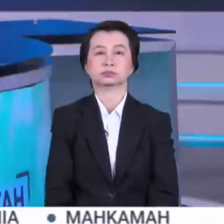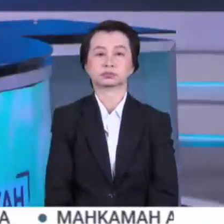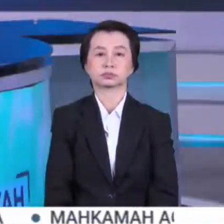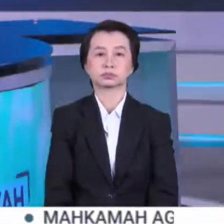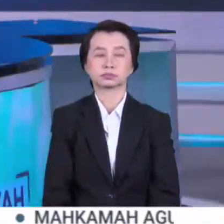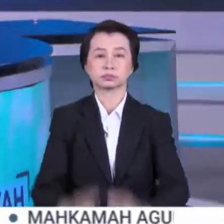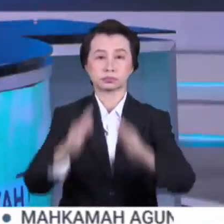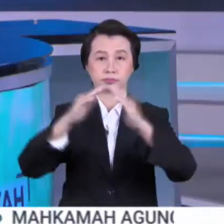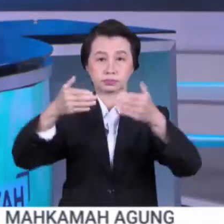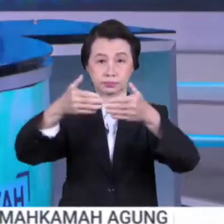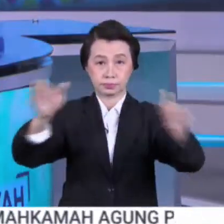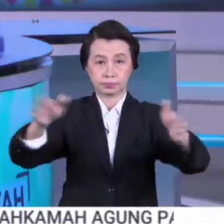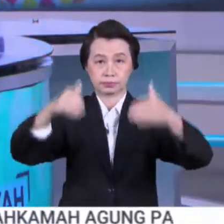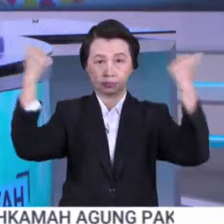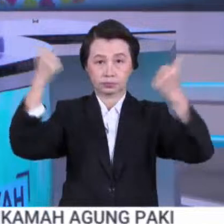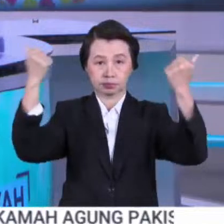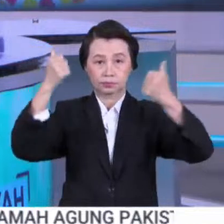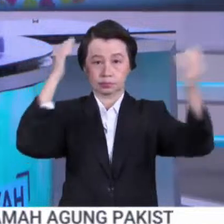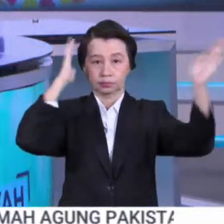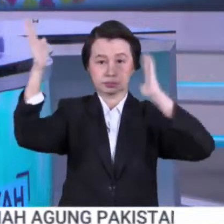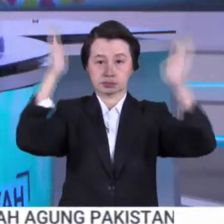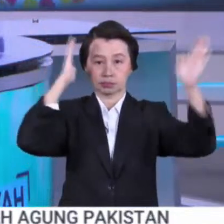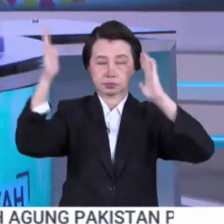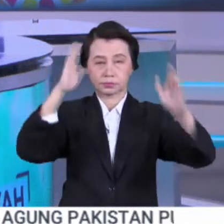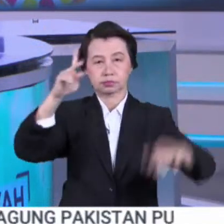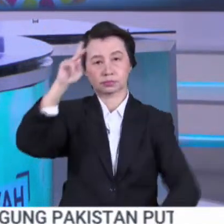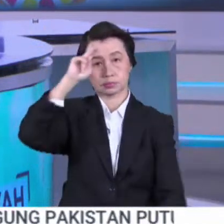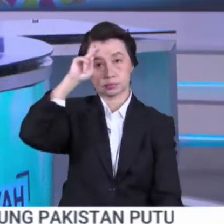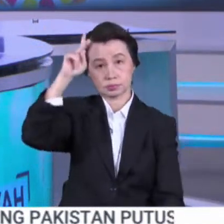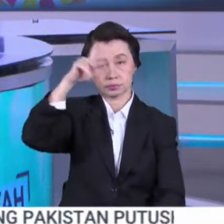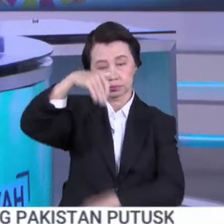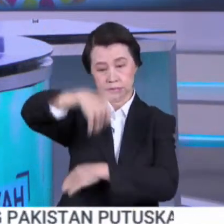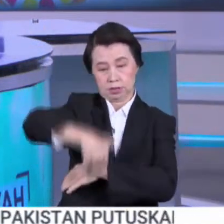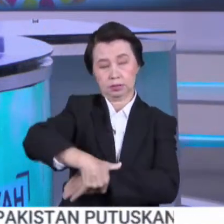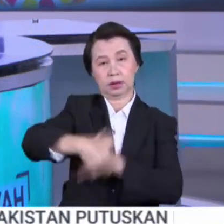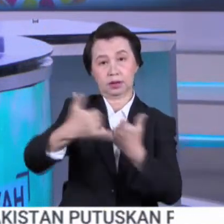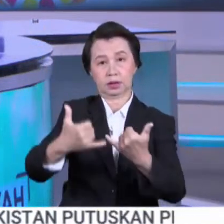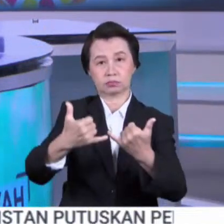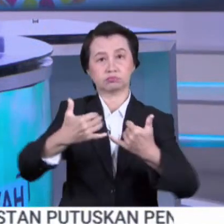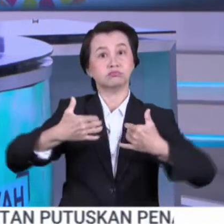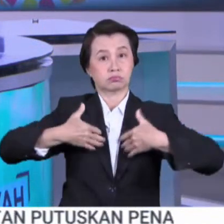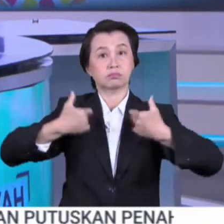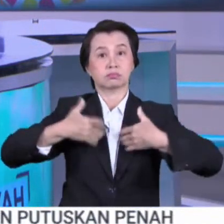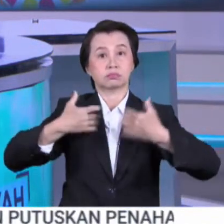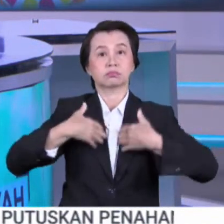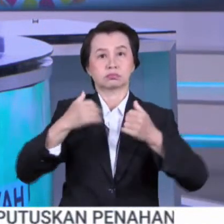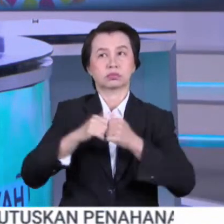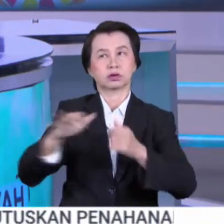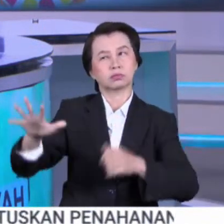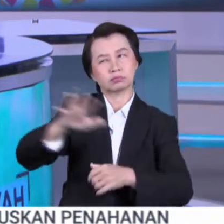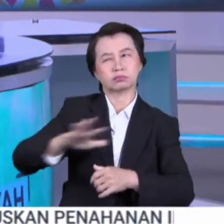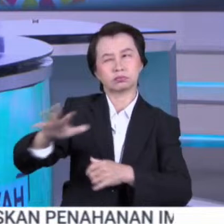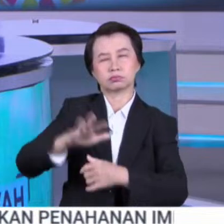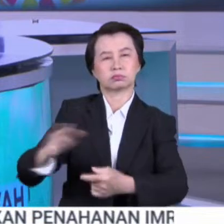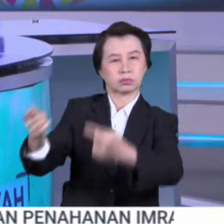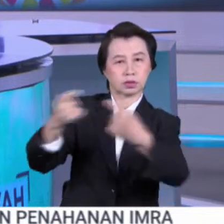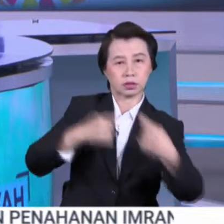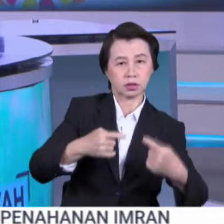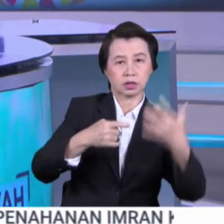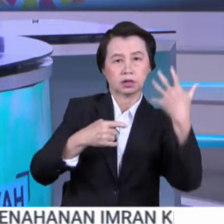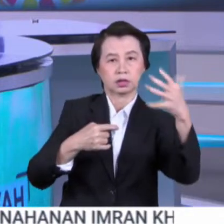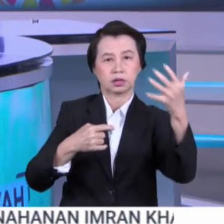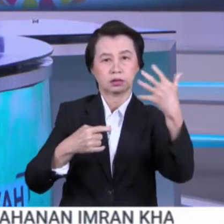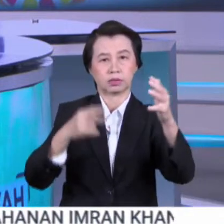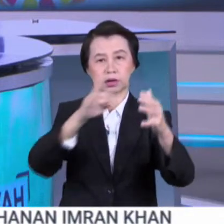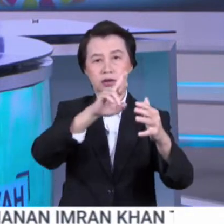Baik, Rumah Terbuka Aidilfitri Malaysia Madani di Kelantan malam ini dijangka meriah dengan jangkaan kehadiran lebih